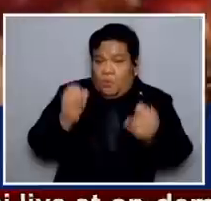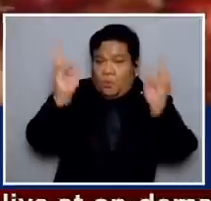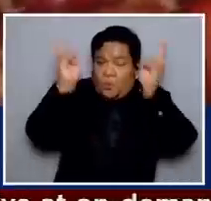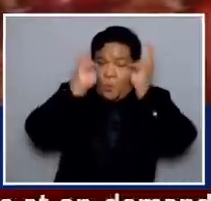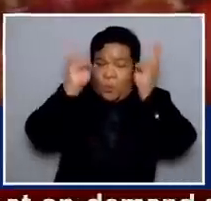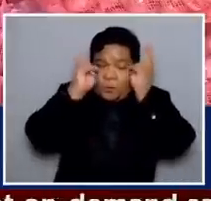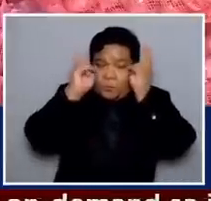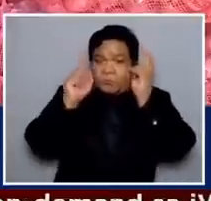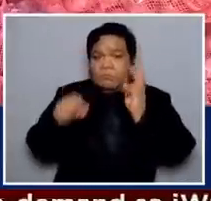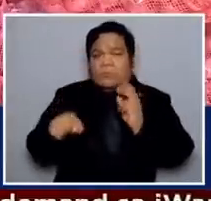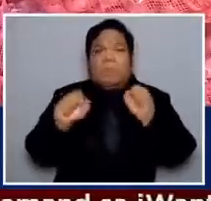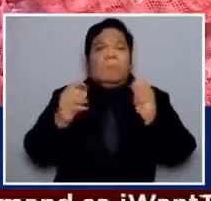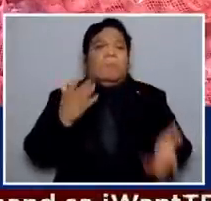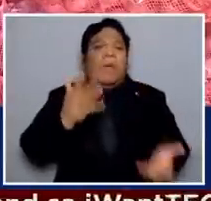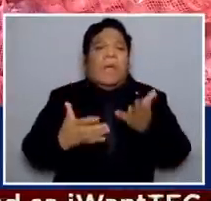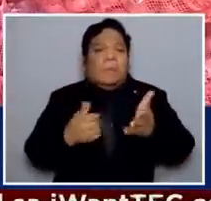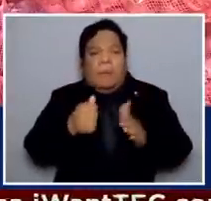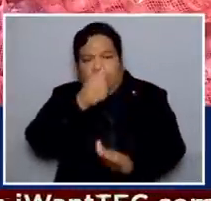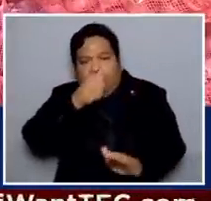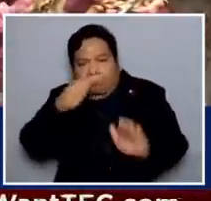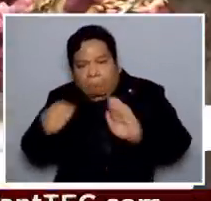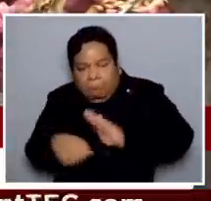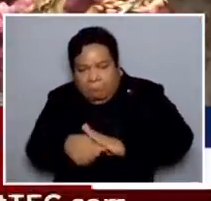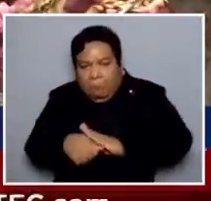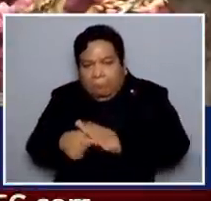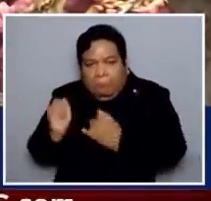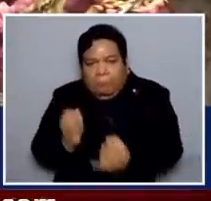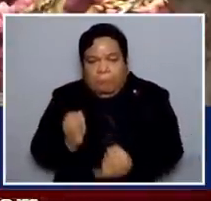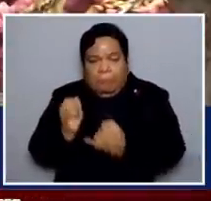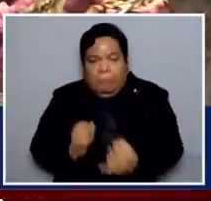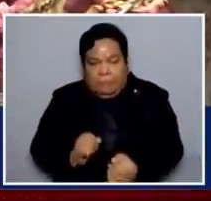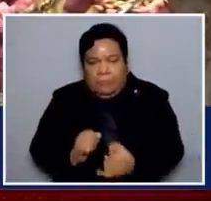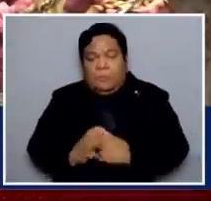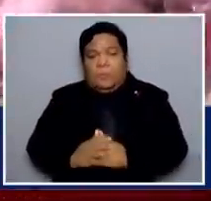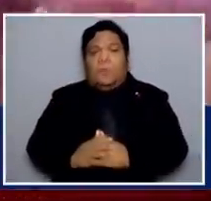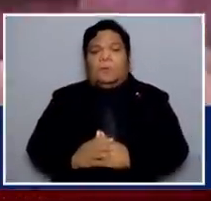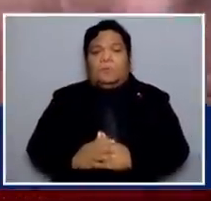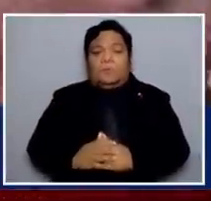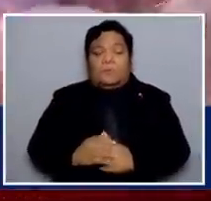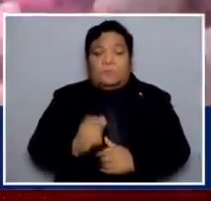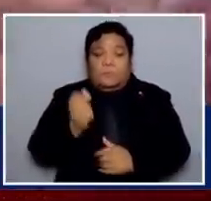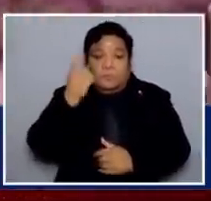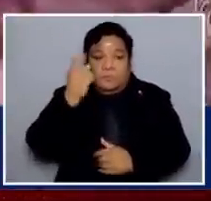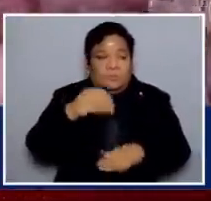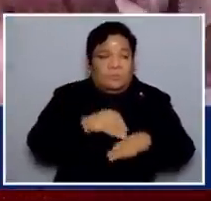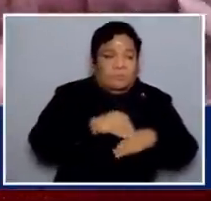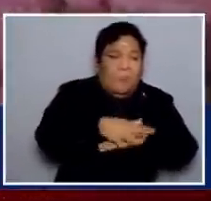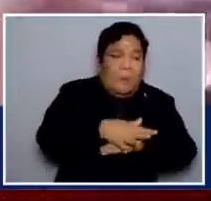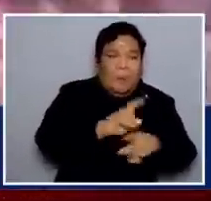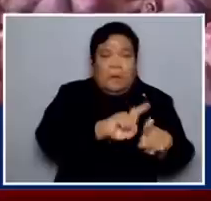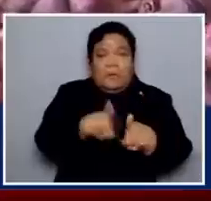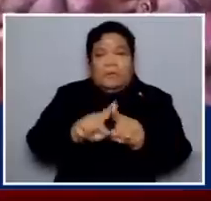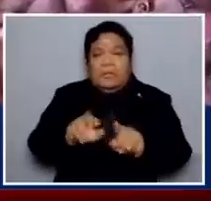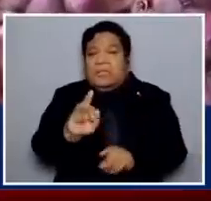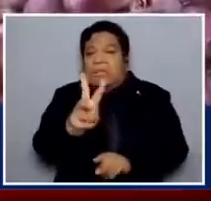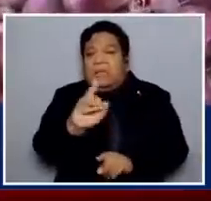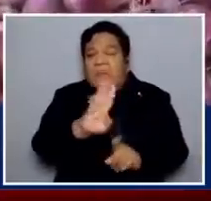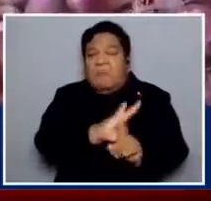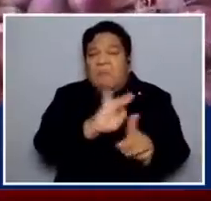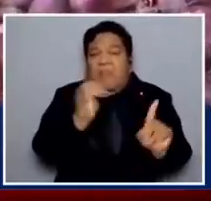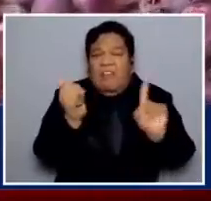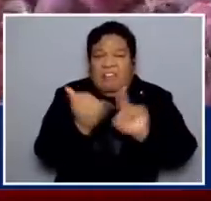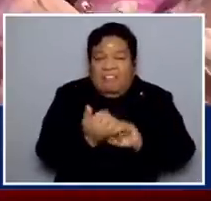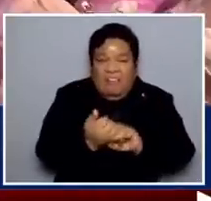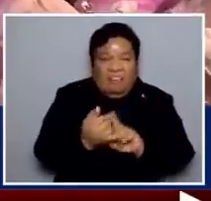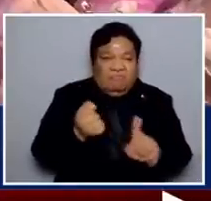maaaring smuggled. 17 barangay ang apektado ng pagbagsak ng presyo ng sibuyas at pananalasa ng pesteng harabas, kaya